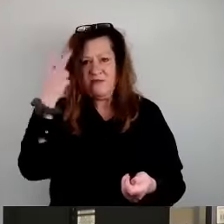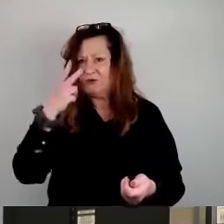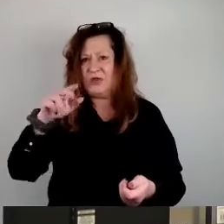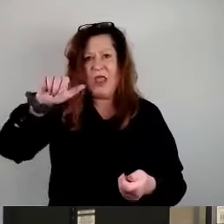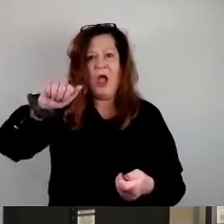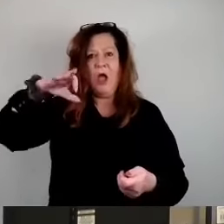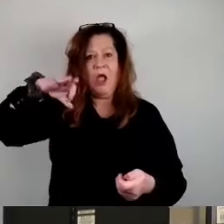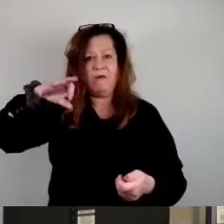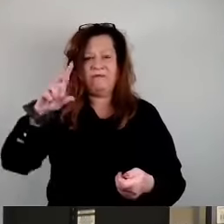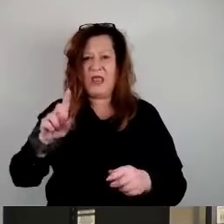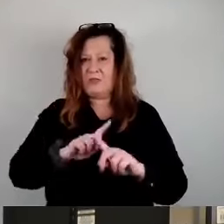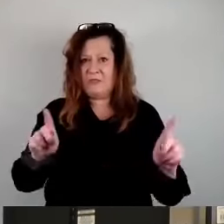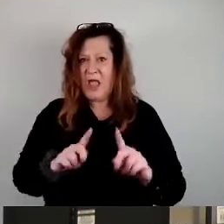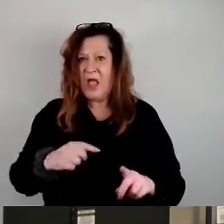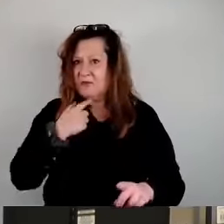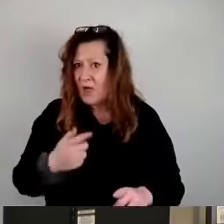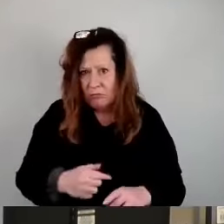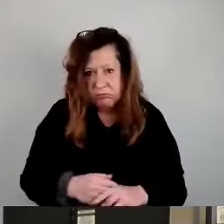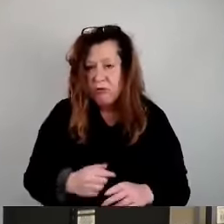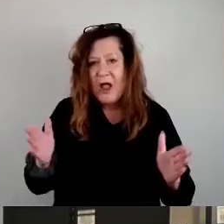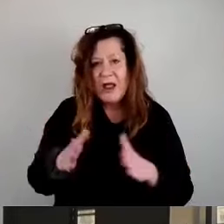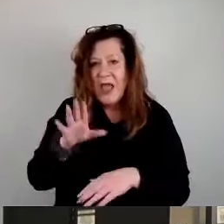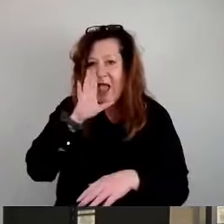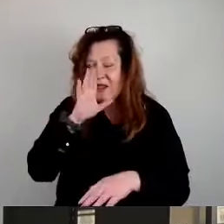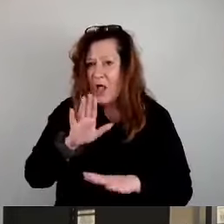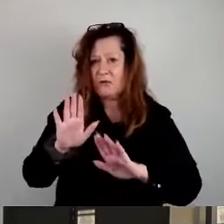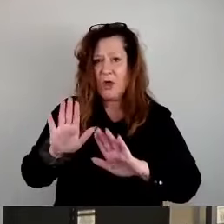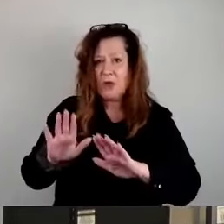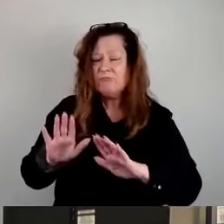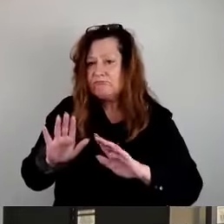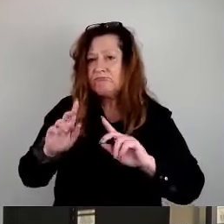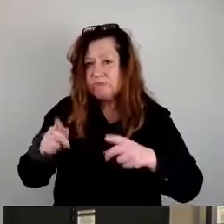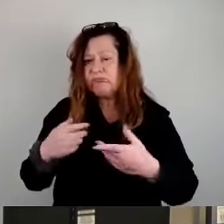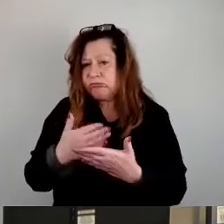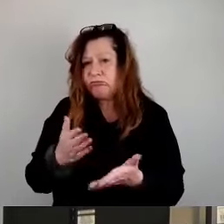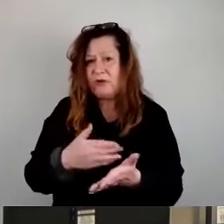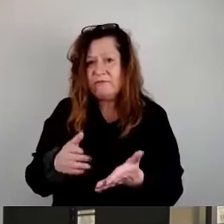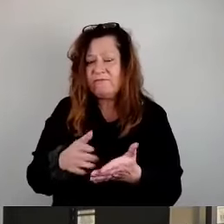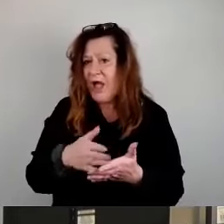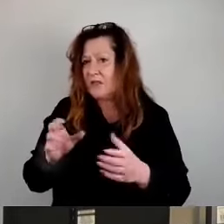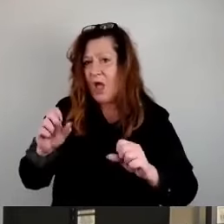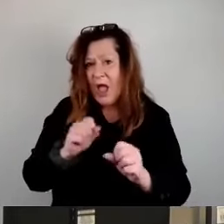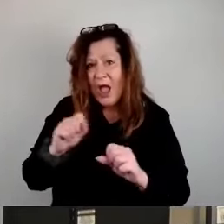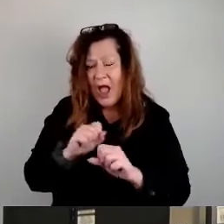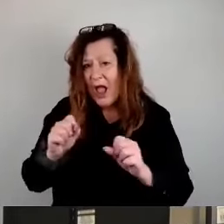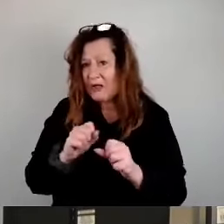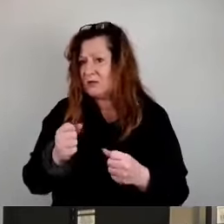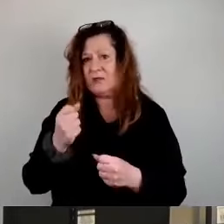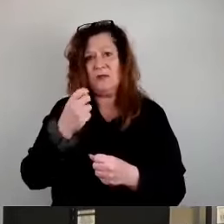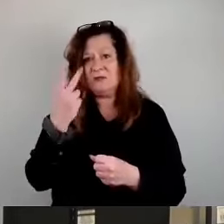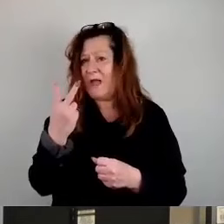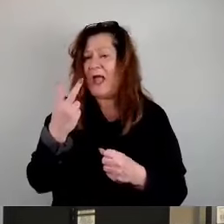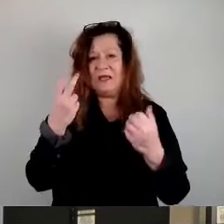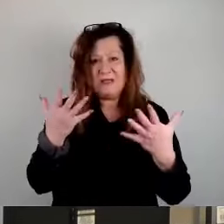die dann sagt, jo, cool, Kleingärtner, habt doch bitteschön irgendwie dann weiterhin Angst, dass ihr in 2, in 5, in 10 Jahren an